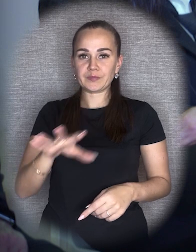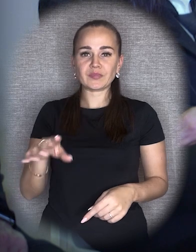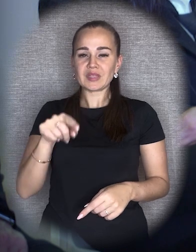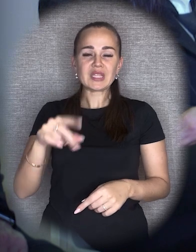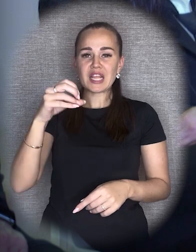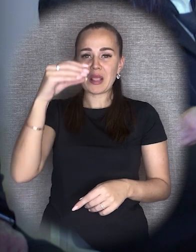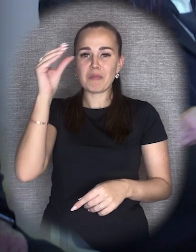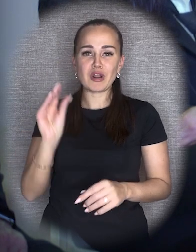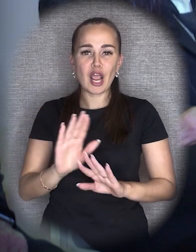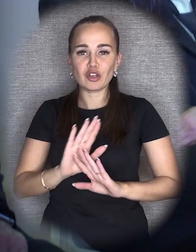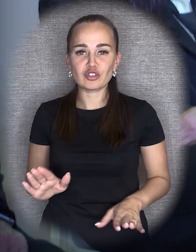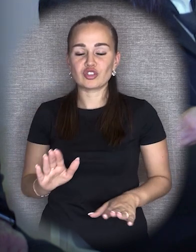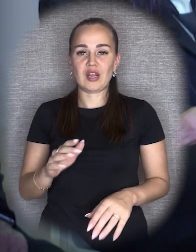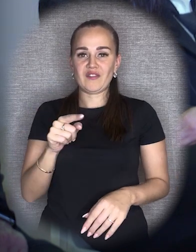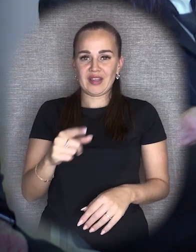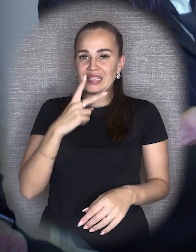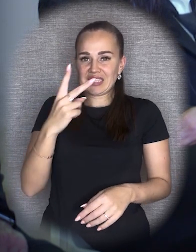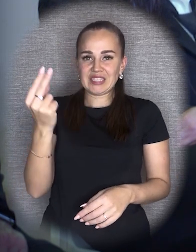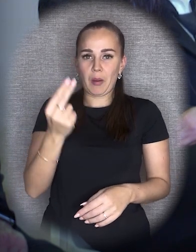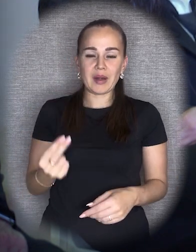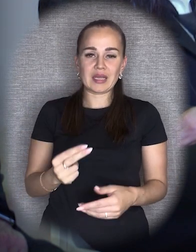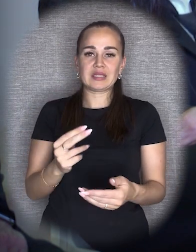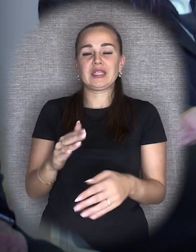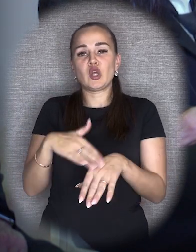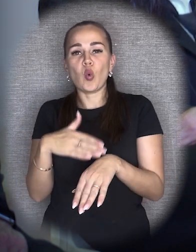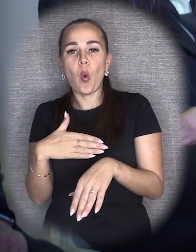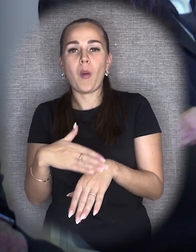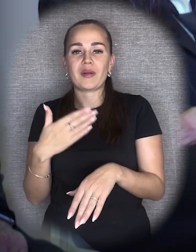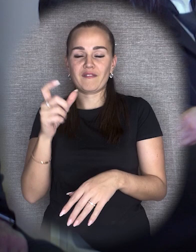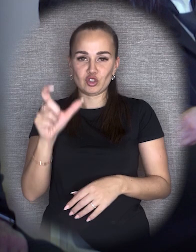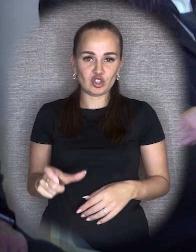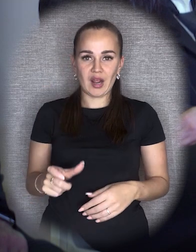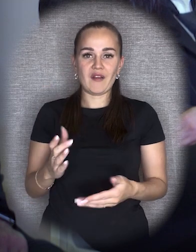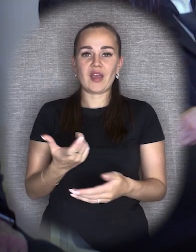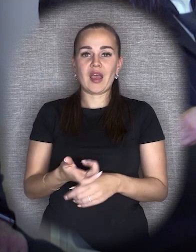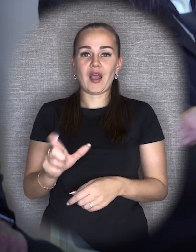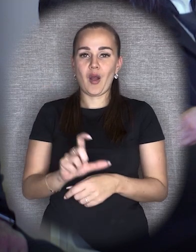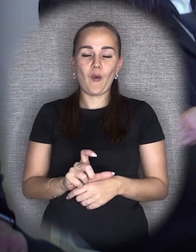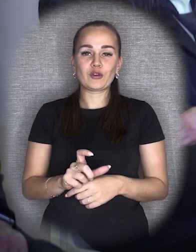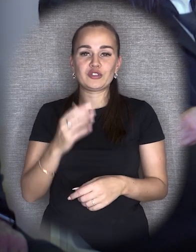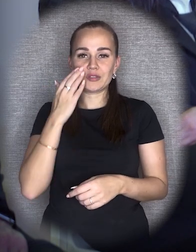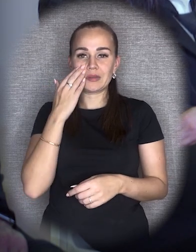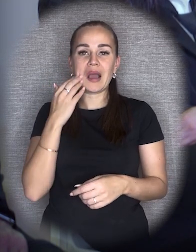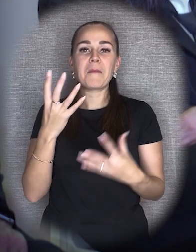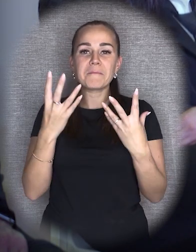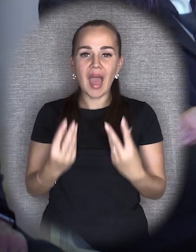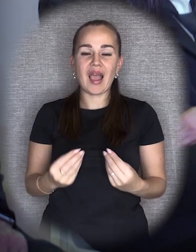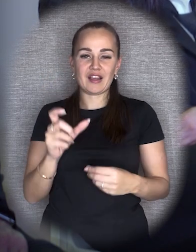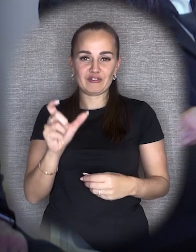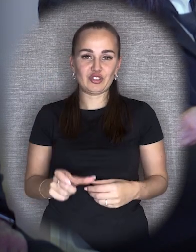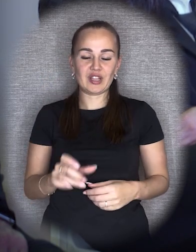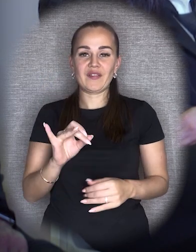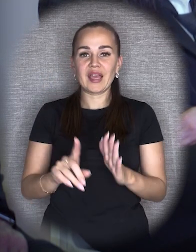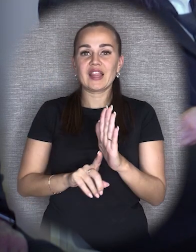Брежнев, Брежнев серьезный человек, вы тут изобразили какого-то доброго, такого очень какого-то такого мягкого человека.